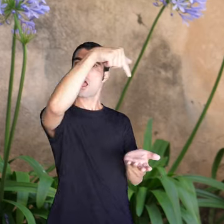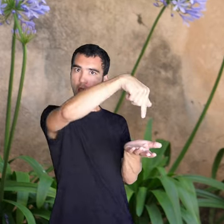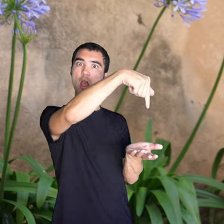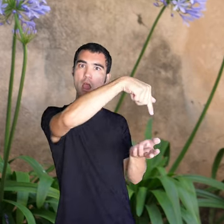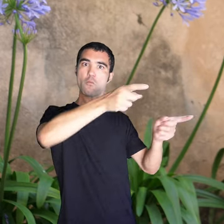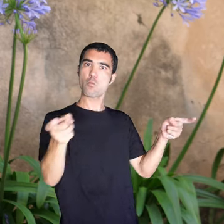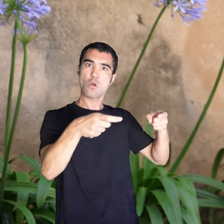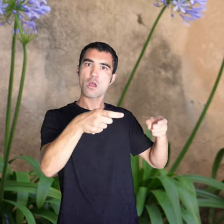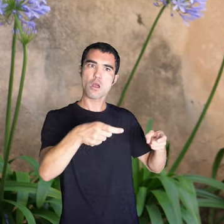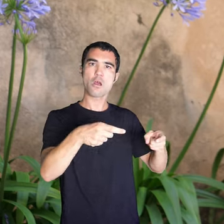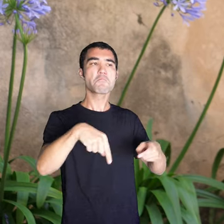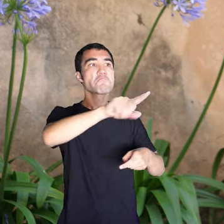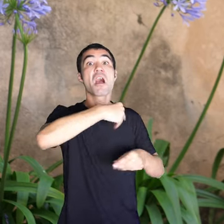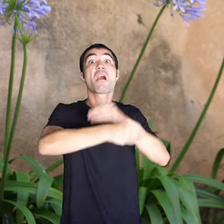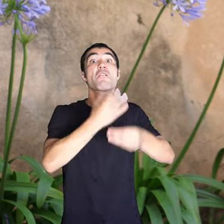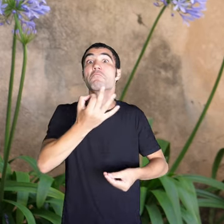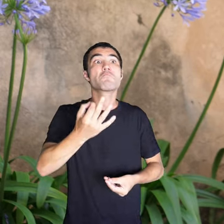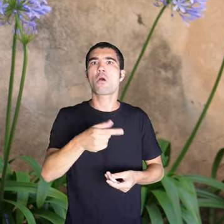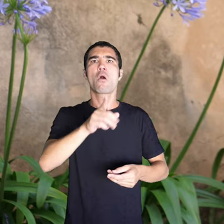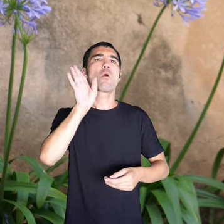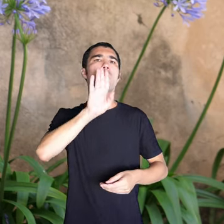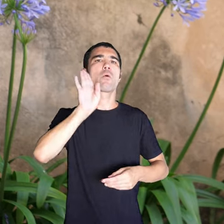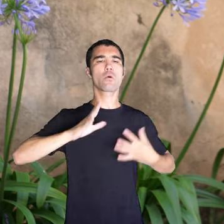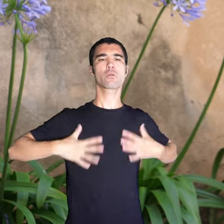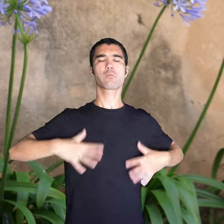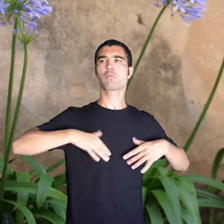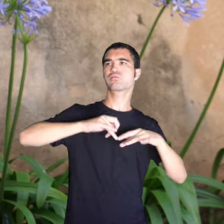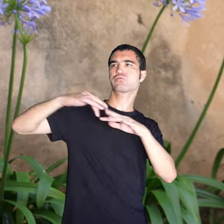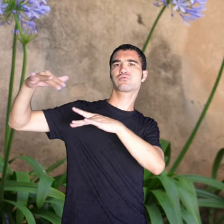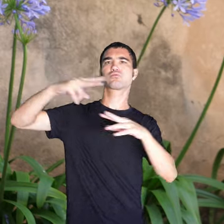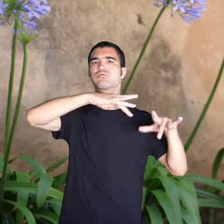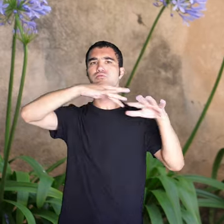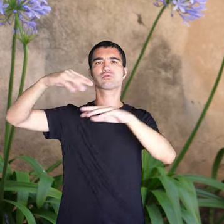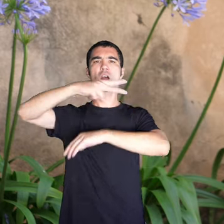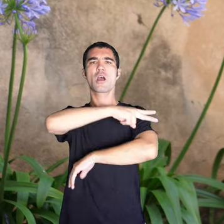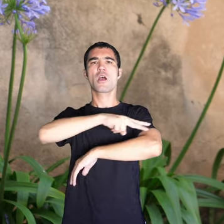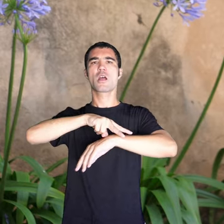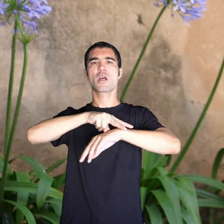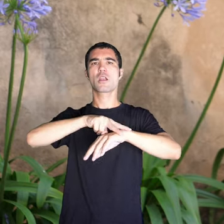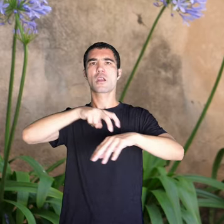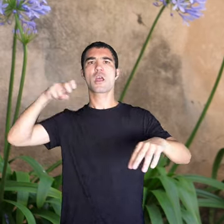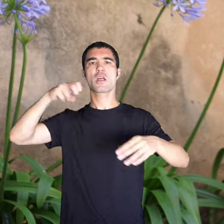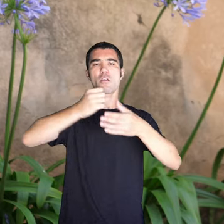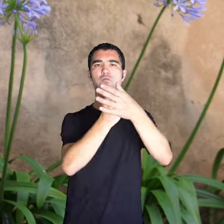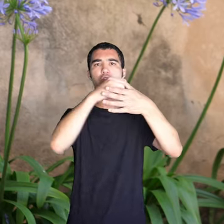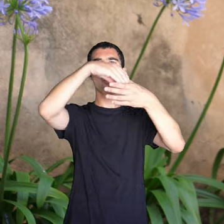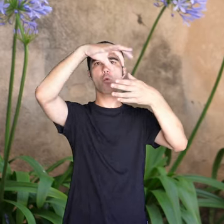que no sé, que deixonava, però ens embrutava la roba negra, sap del fum que